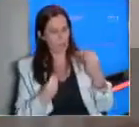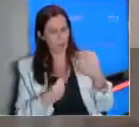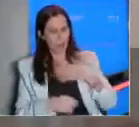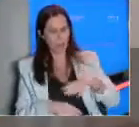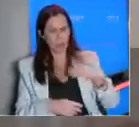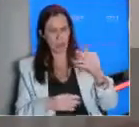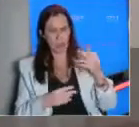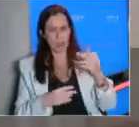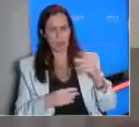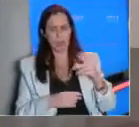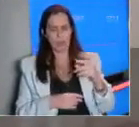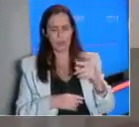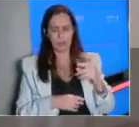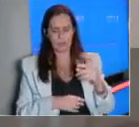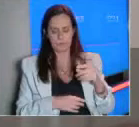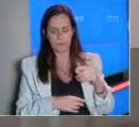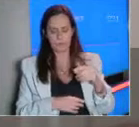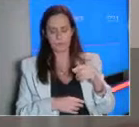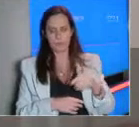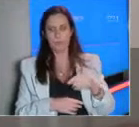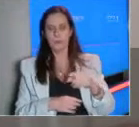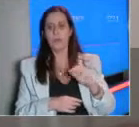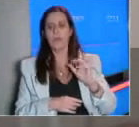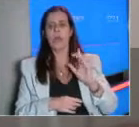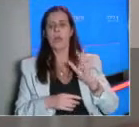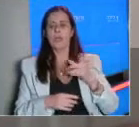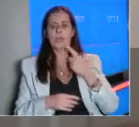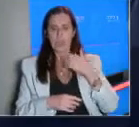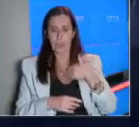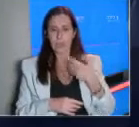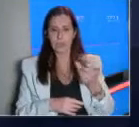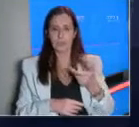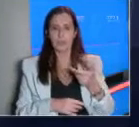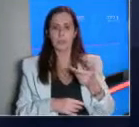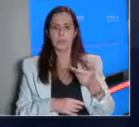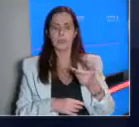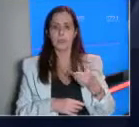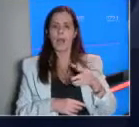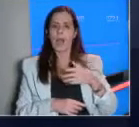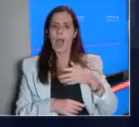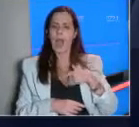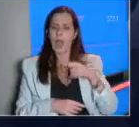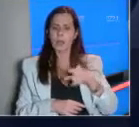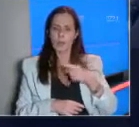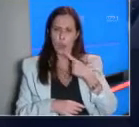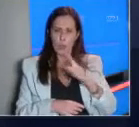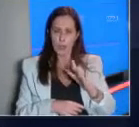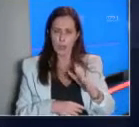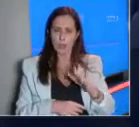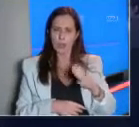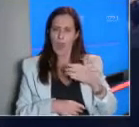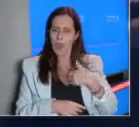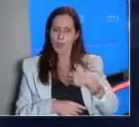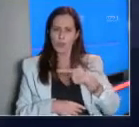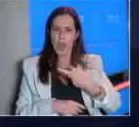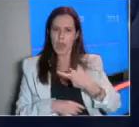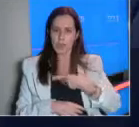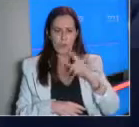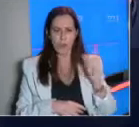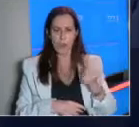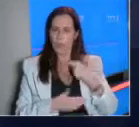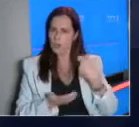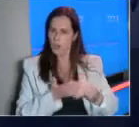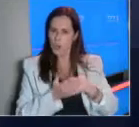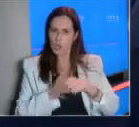תן לי להמשיך עם הלכאורה שלנו, כי זה הרי דיון לכאורתי לאללה, מה שנקרא. נכון. הלכאורתיות נכון. שלך אומרת שאני ואתה